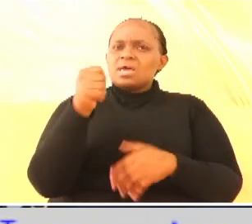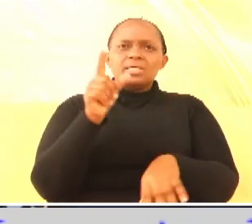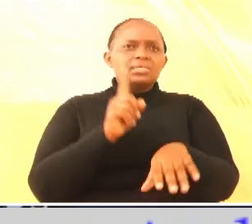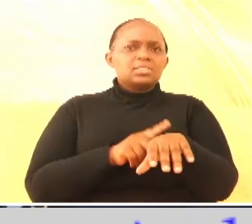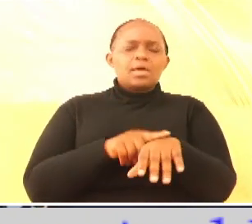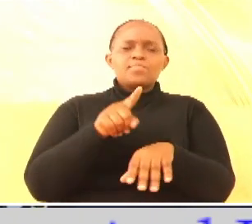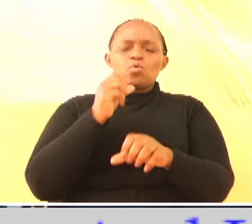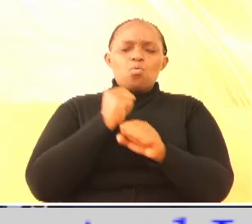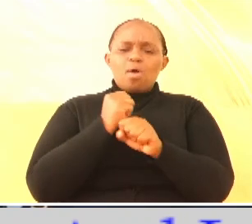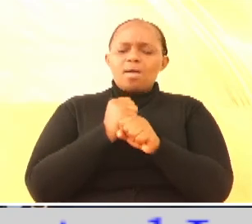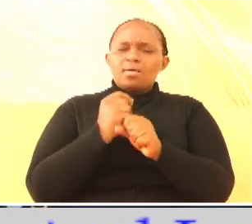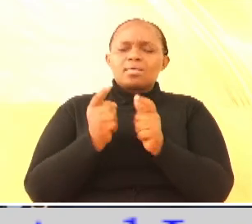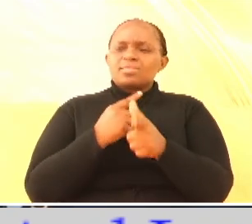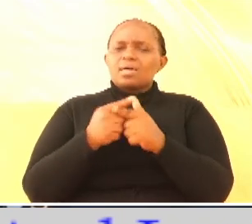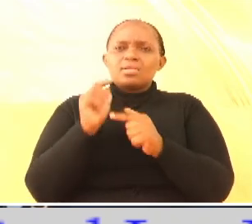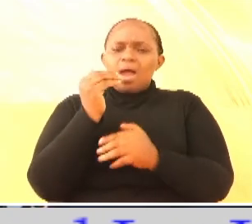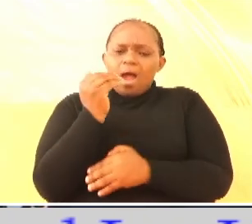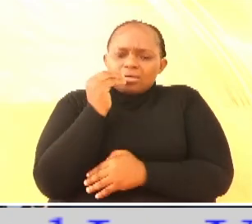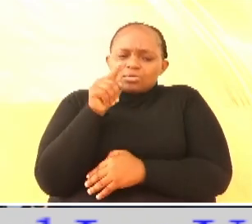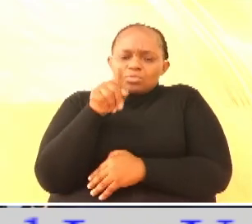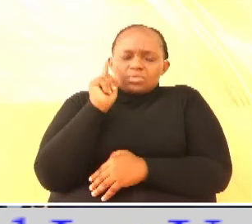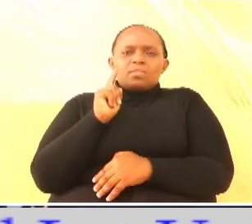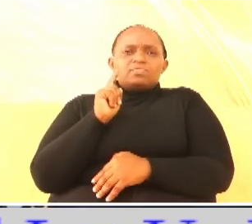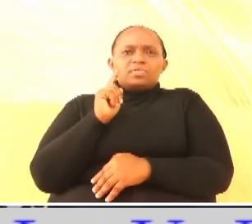ni Yesu angefanya nini katika hili jambo.